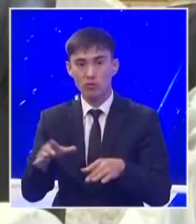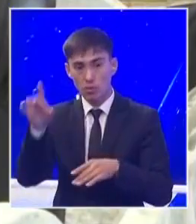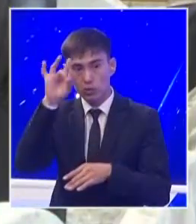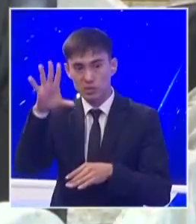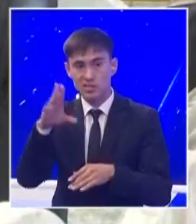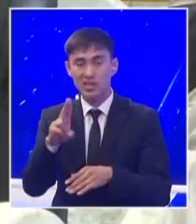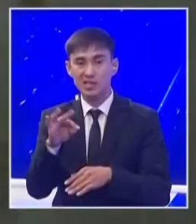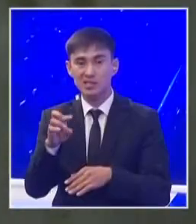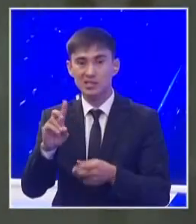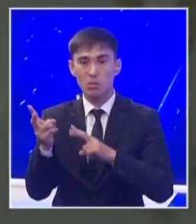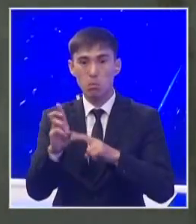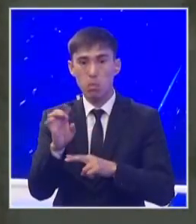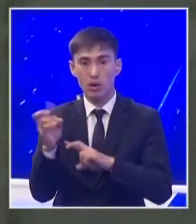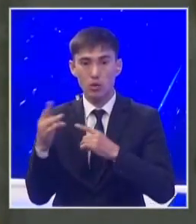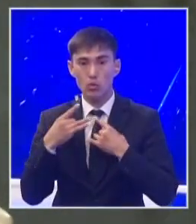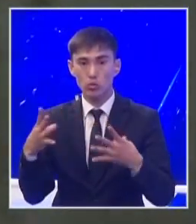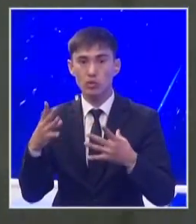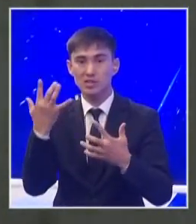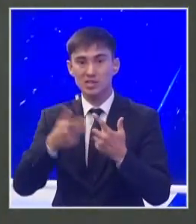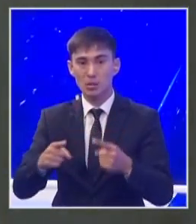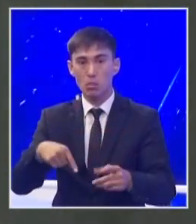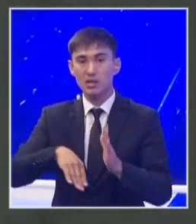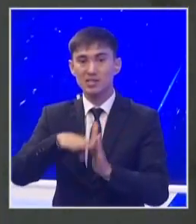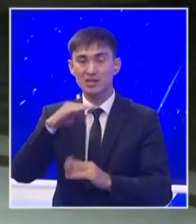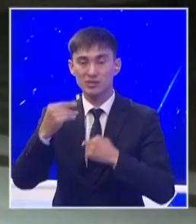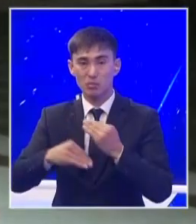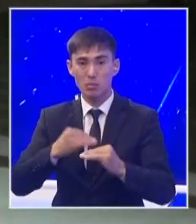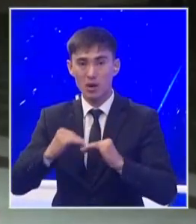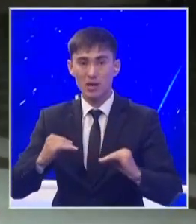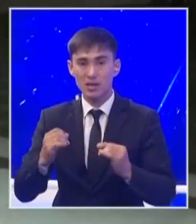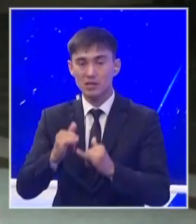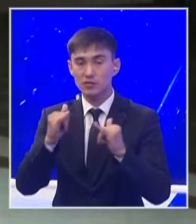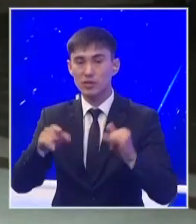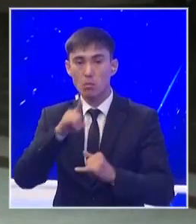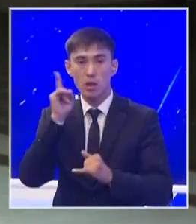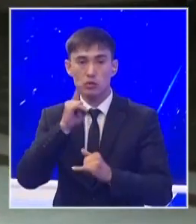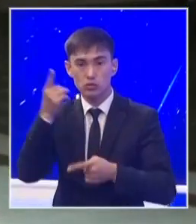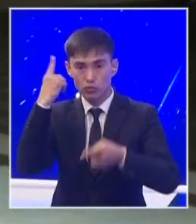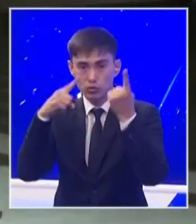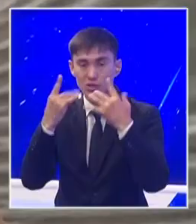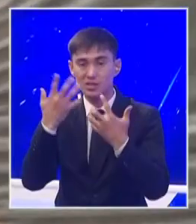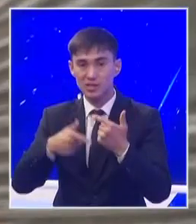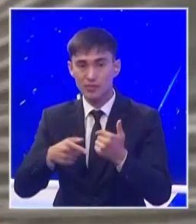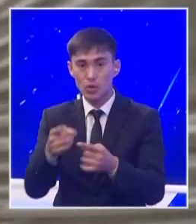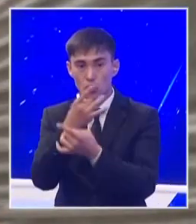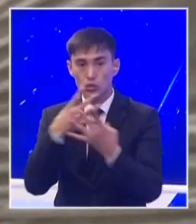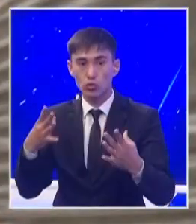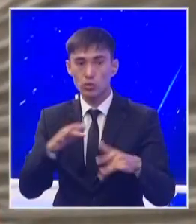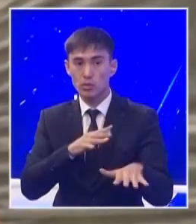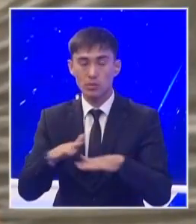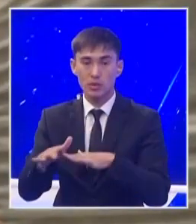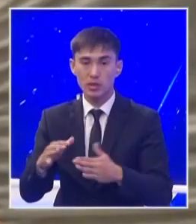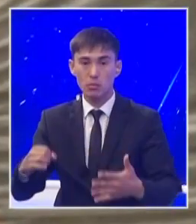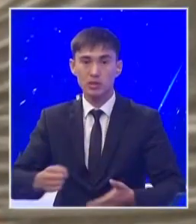популяризация классической бальной культуры среди подрастающего поколения и развитие молодежной творческой среды. Культурные